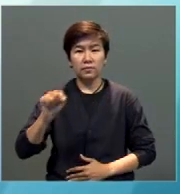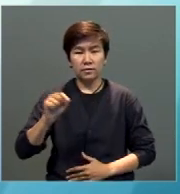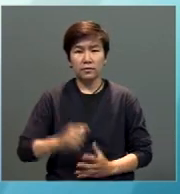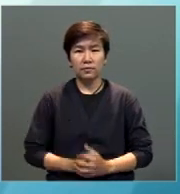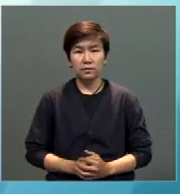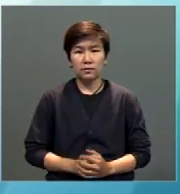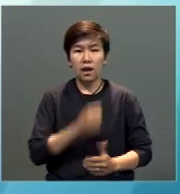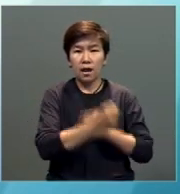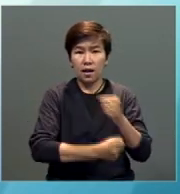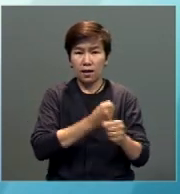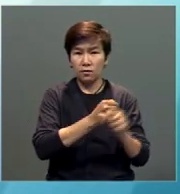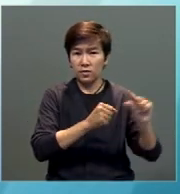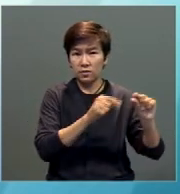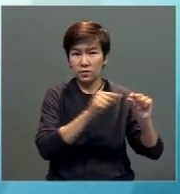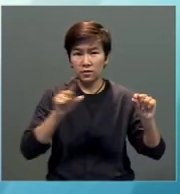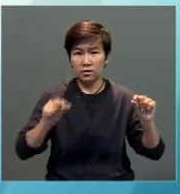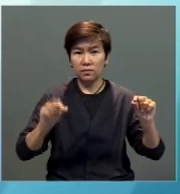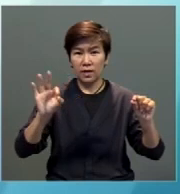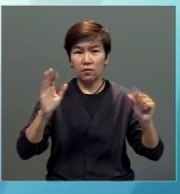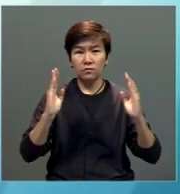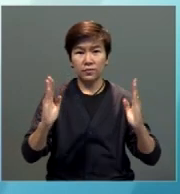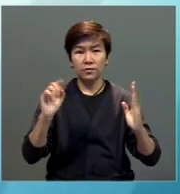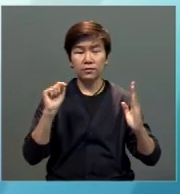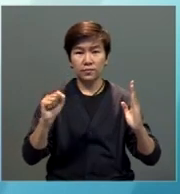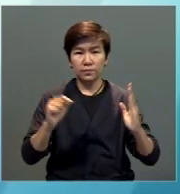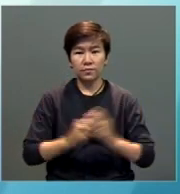รายนะครับโดยส่วนใหญ่แล้วก็ยังอยู่ที่กลุ่มของอายุ20ถึง 29ที่เมื่อวานนี้เราได้รายงานกันไปแล้วนะครับว่าเขามีความเสี่ยงอะไรอย่างไรนะครับผู้ชายก็มากกว่าผู้หญิงยังเป็นประเด็นเดิมนะครับมาดูนะครับแผนภูมิที่เป็นกราฟที่กำลังจะเห็นภาพของการคงที่คงตัวแต่ก็ยังมีแนวโน้มที่ยังไว้ใจไม่ได้นะครับเพราะว่าในเพื่อนบ้านเรานะ